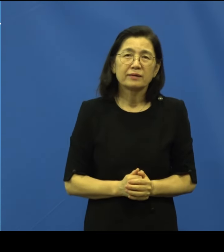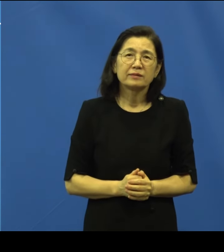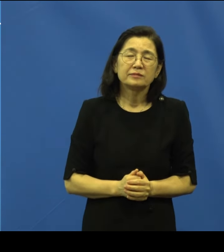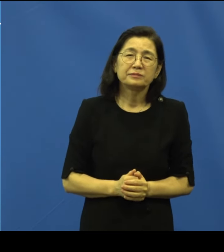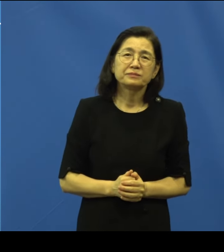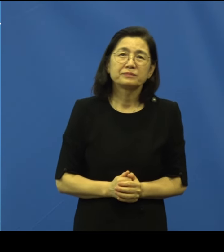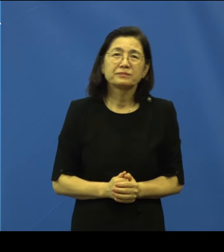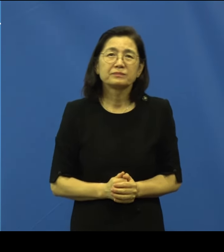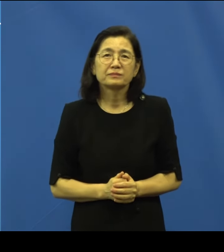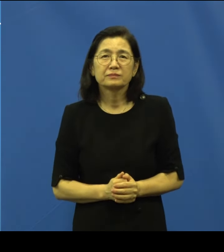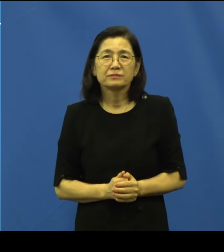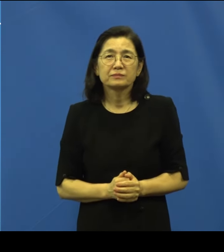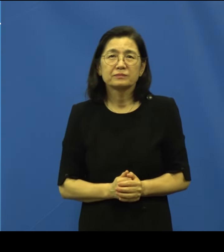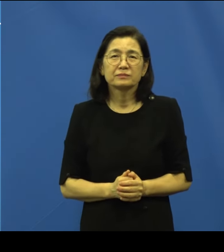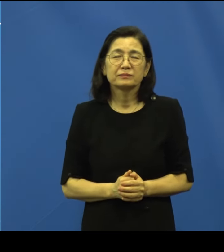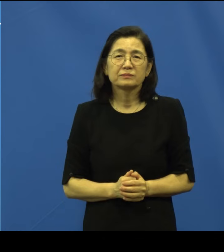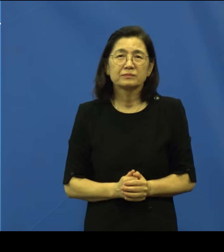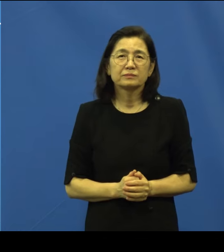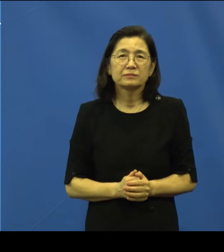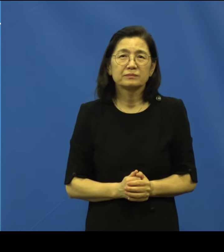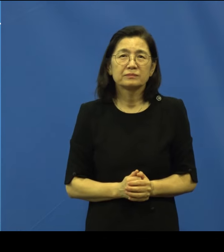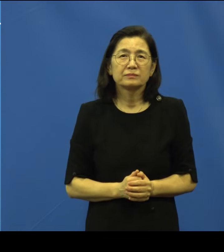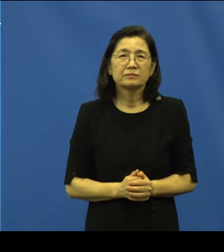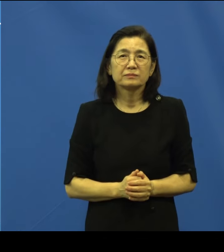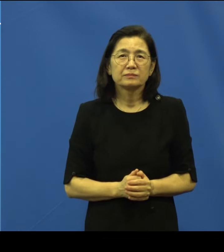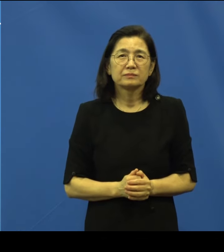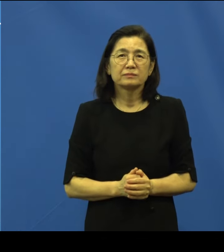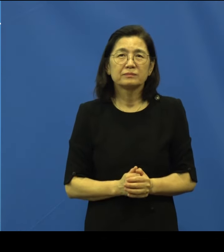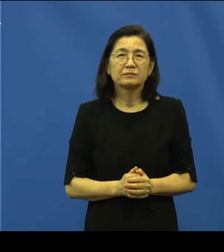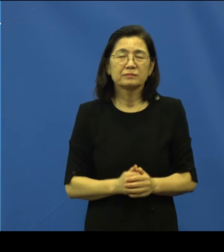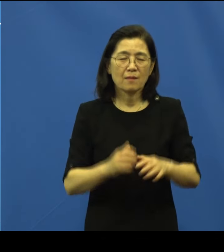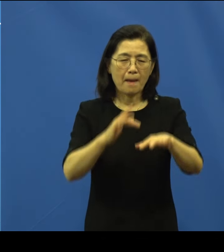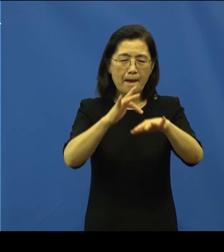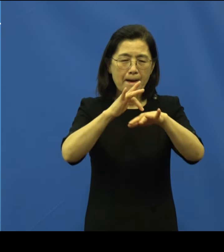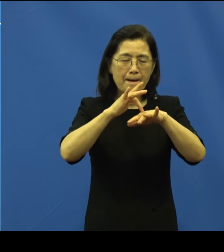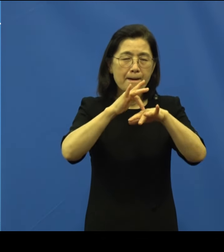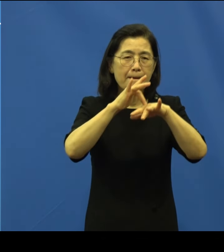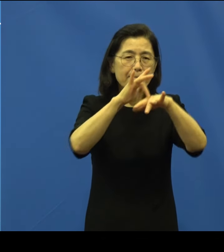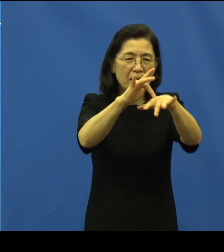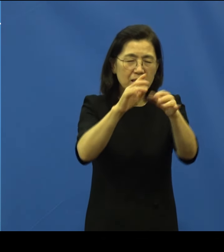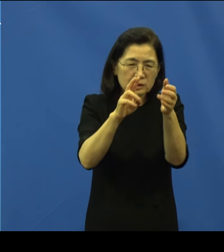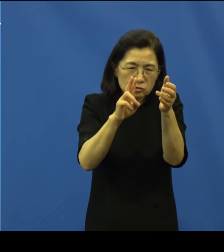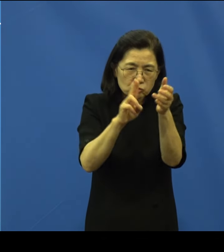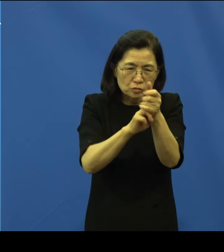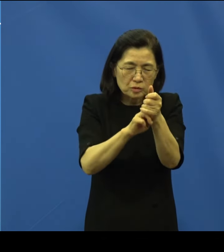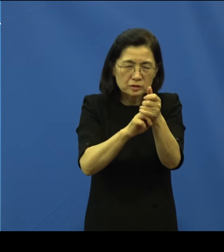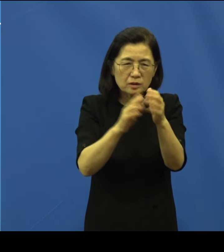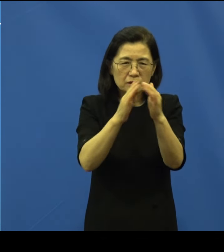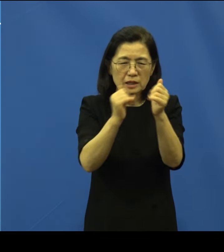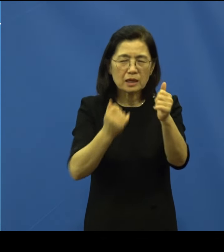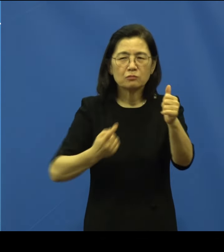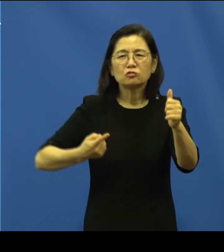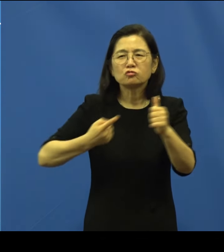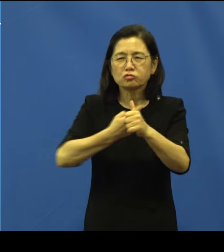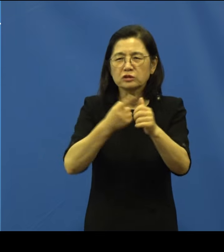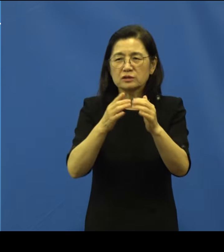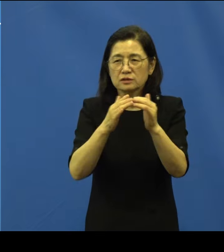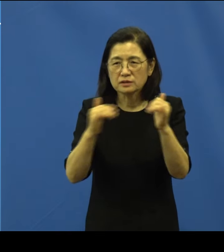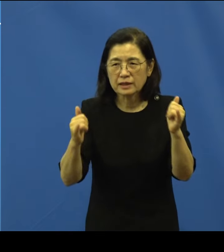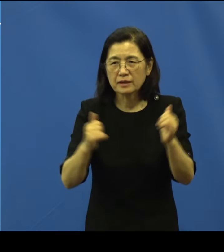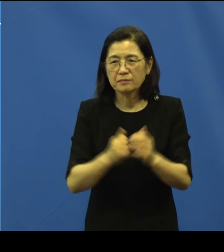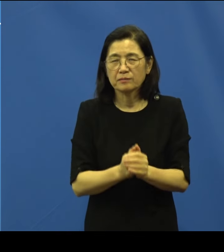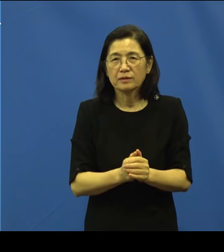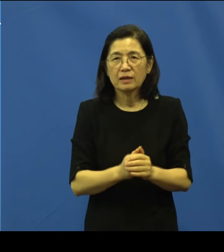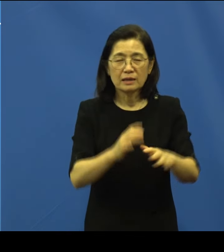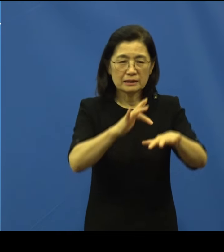까다롭습니다. 저격수입니다. 암살자, 스나이퍼, 숨어서. 여러분, 사단은 우리의 삶을